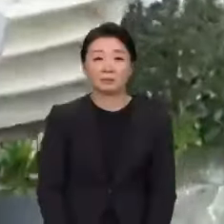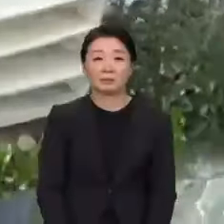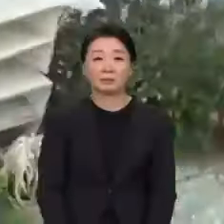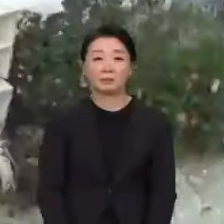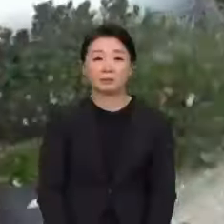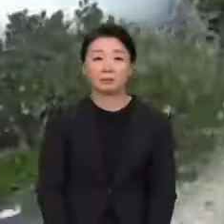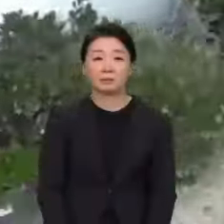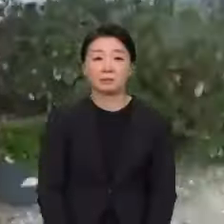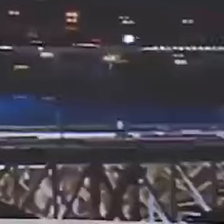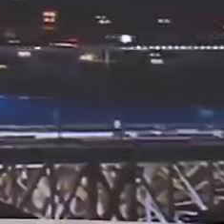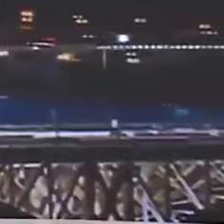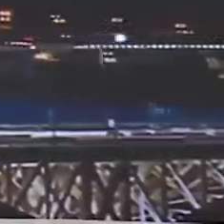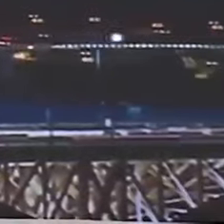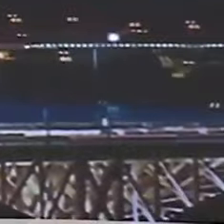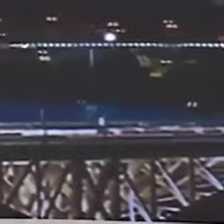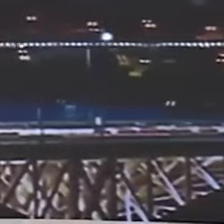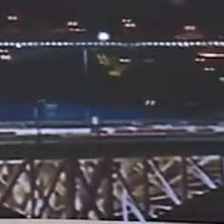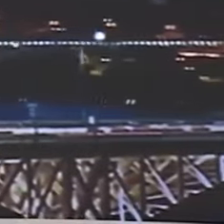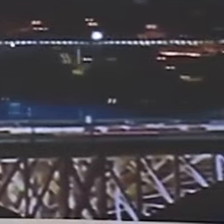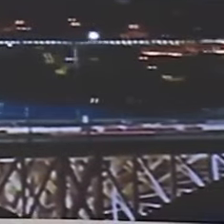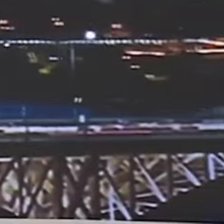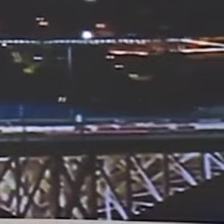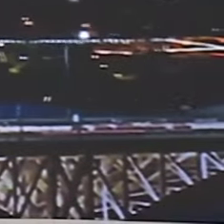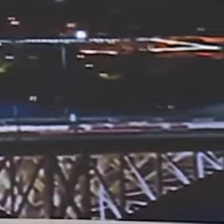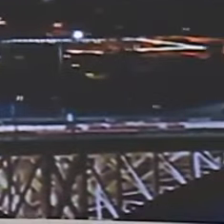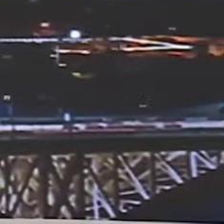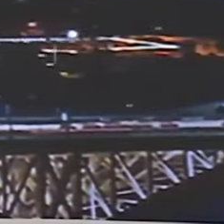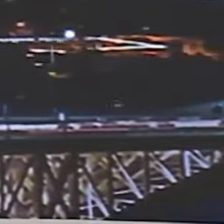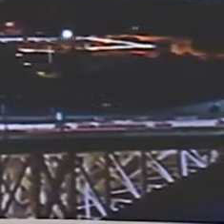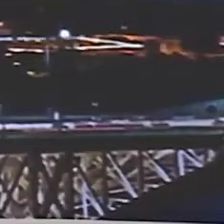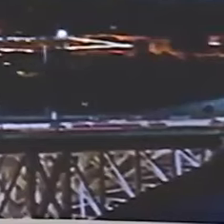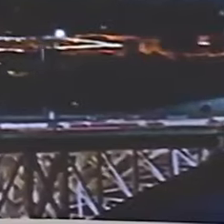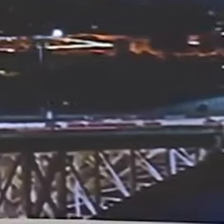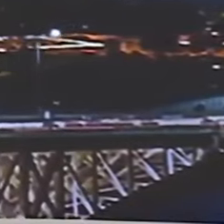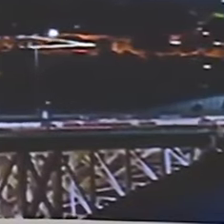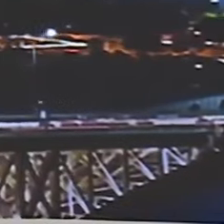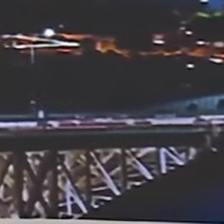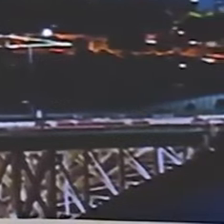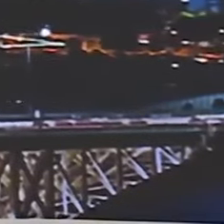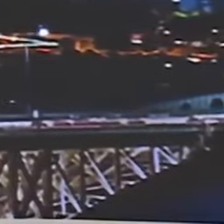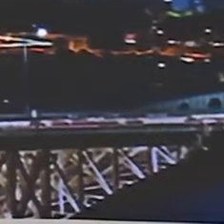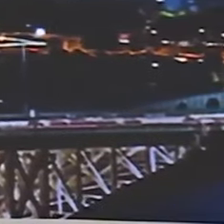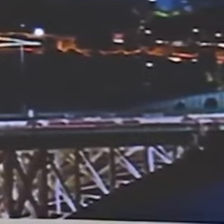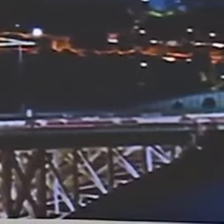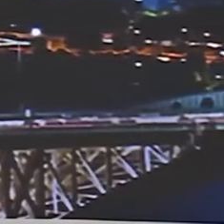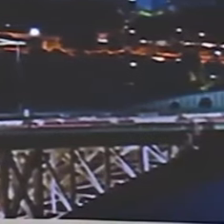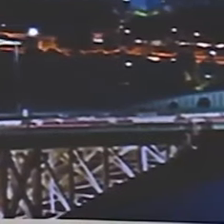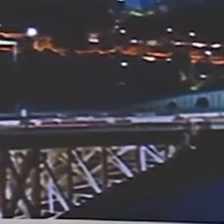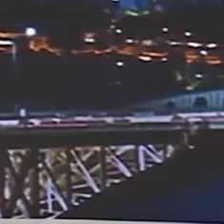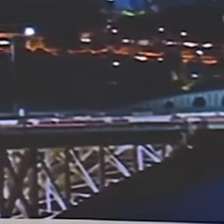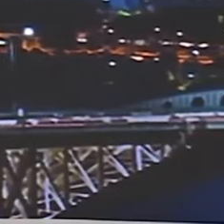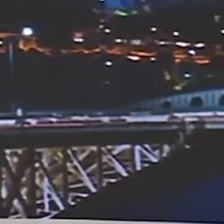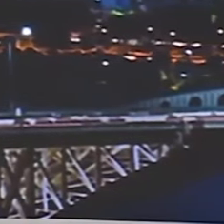홍지은입니다. 안녕하세요. 뉴스룸 앵커 한민용입니다. 오늘도 JTBC 뉴스룸을